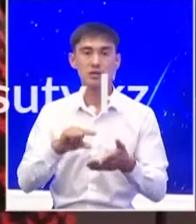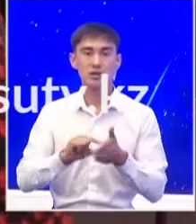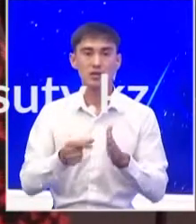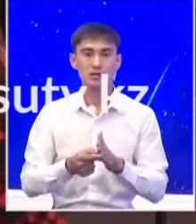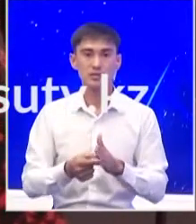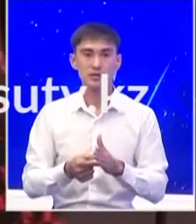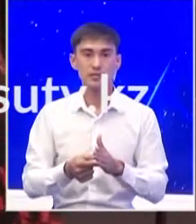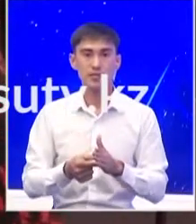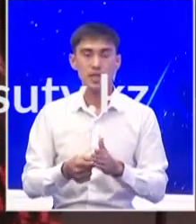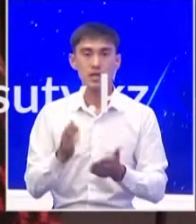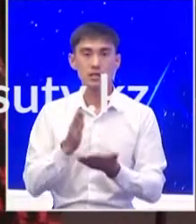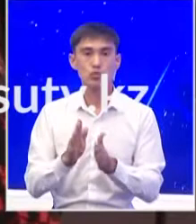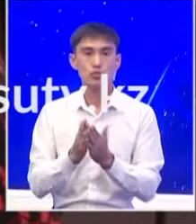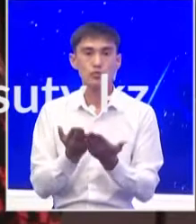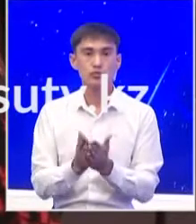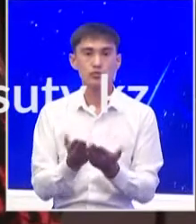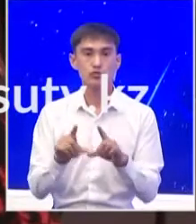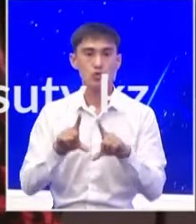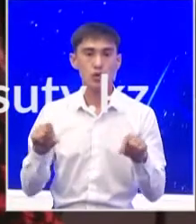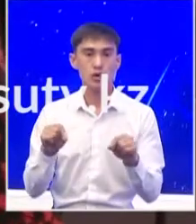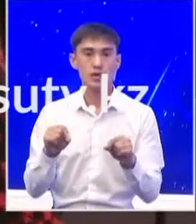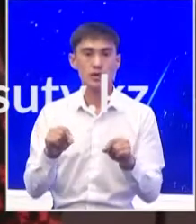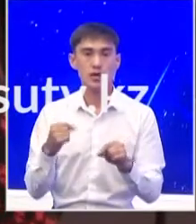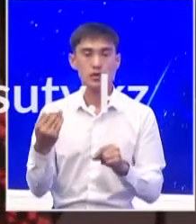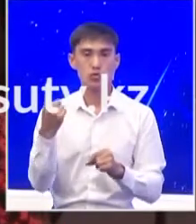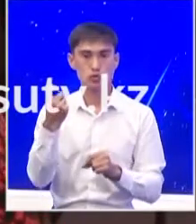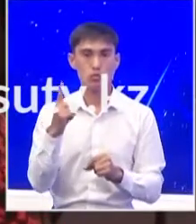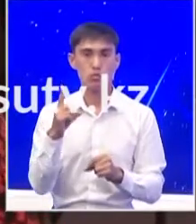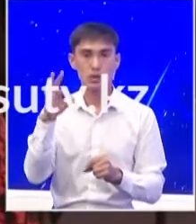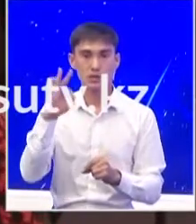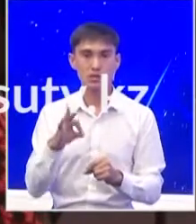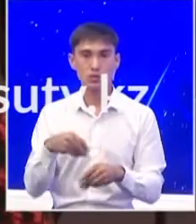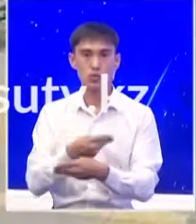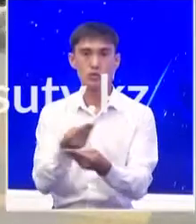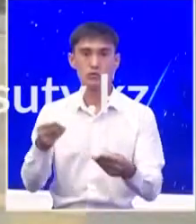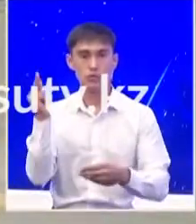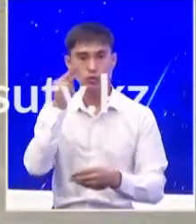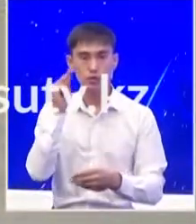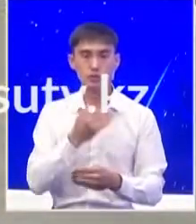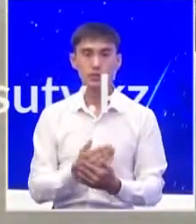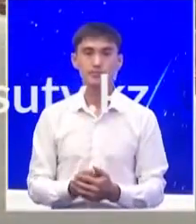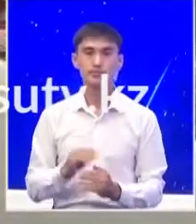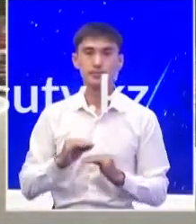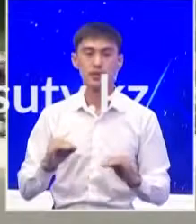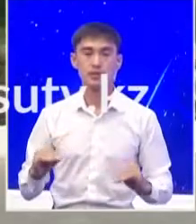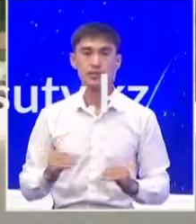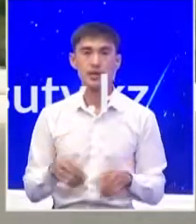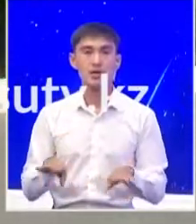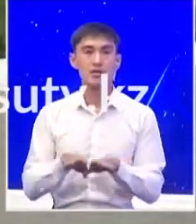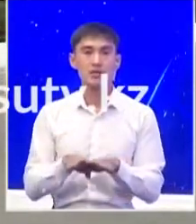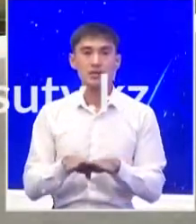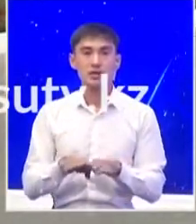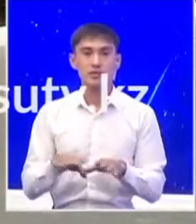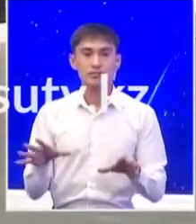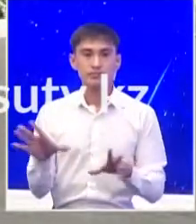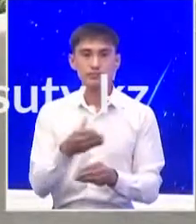что имеется учебники в школьном фонде, они уже 100% розданы учащимся. Также поручил акиму области привести в надлежащий